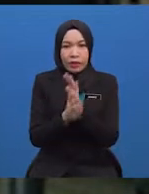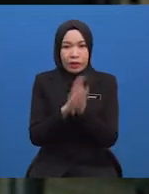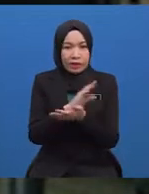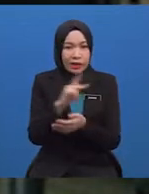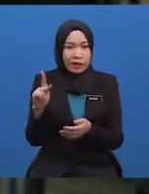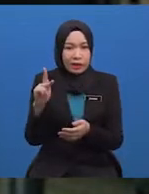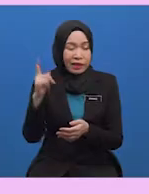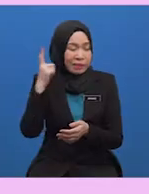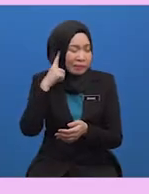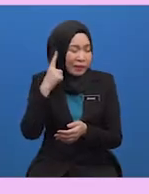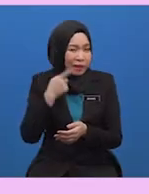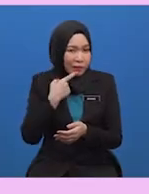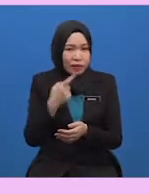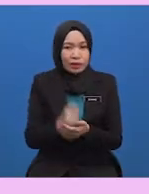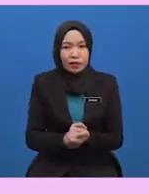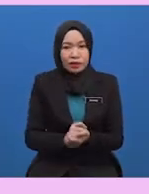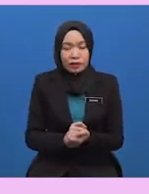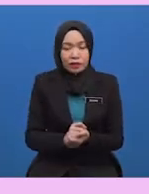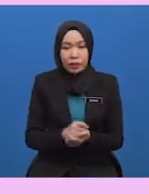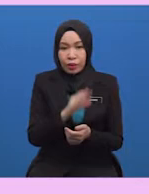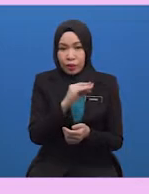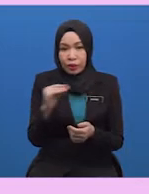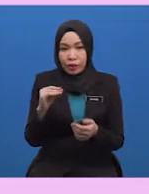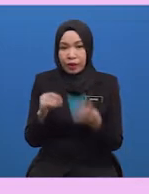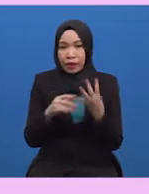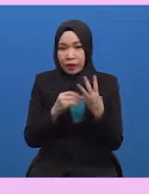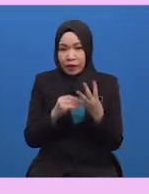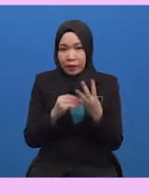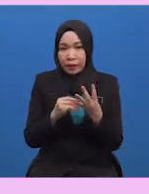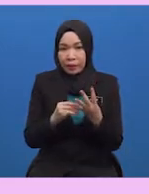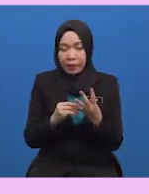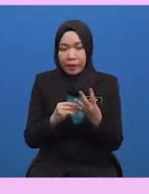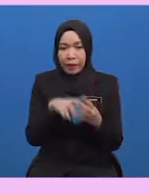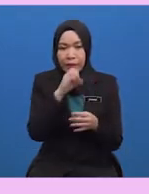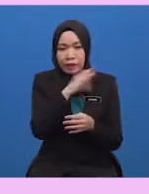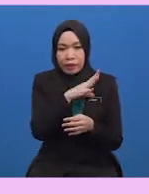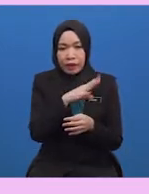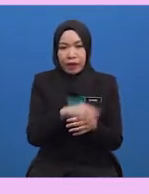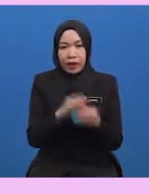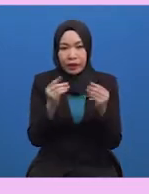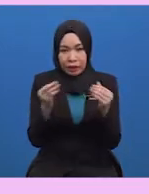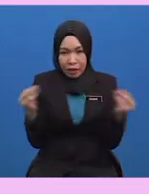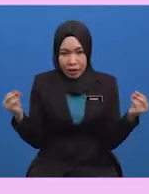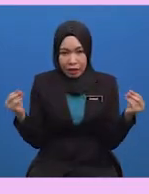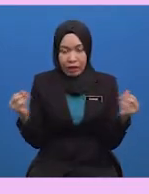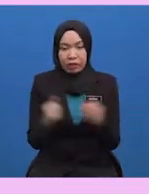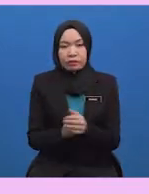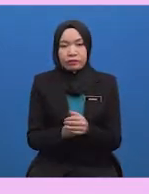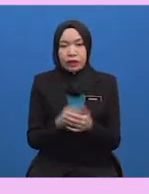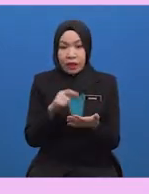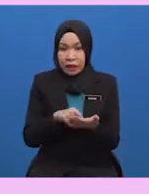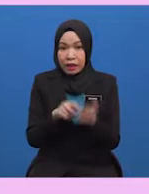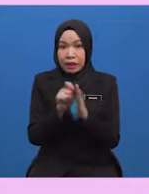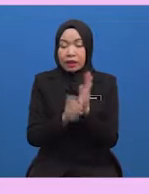menyebabkan pekak. Keempat, berlakunya pencemaran tanah. Pencemaran ini berlaku